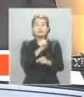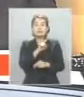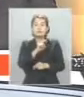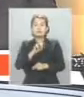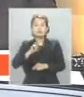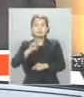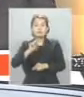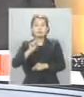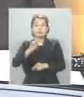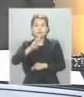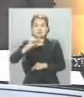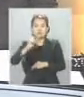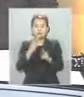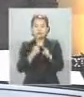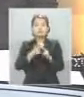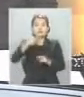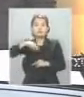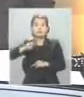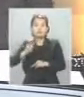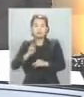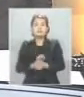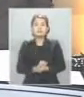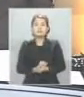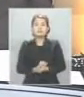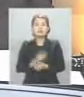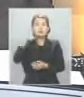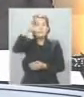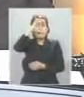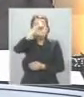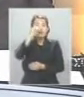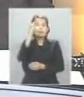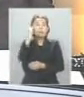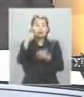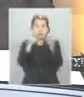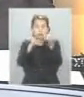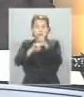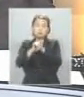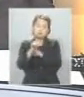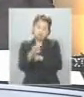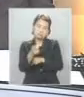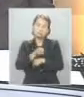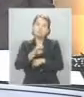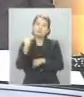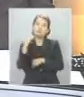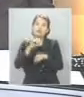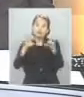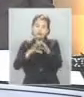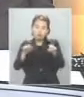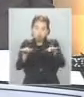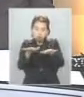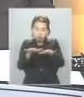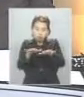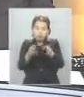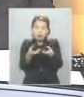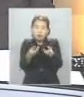และคุณพลวดีราธนาดีค่ะ สำหรับเมื่อคืนที่ผ่านมาที่ญี่ปุ่นยังคงเกิด aftershock อย่างต่อเนื่องนะคะหลังจากเหตุแผ่นดินไหวครั้งร้